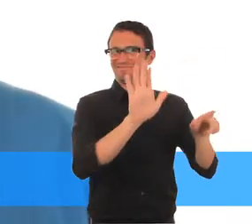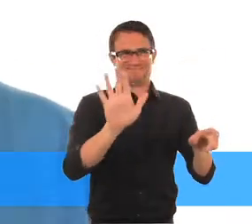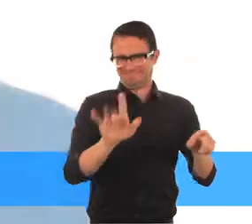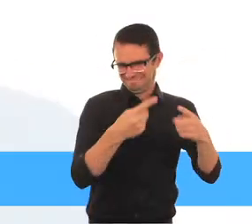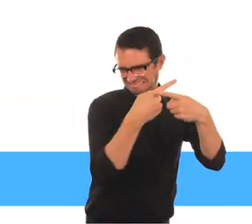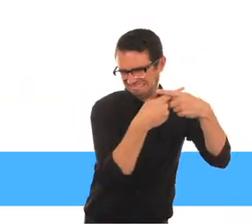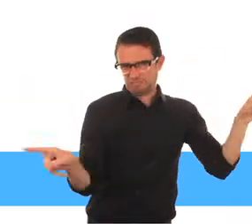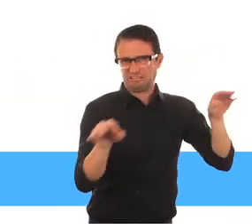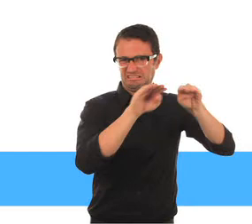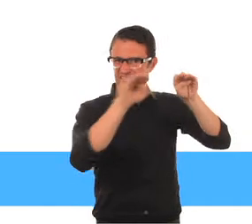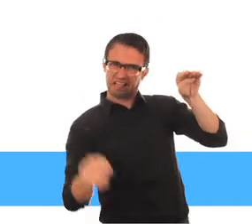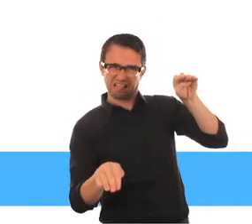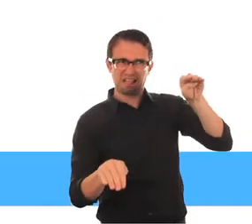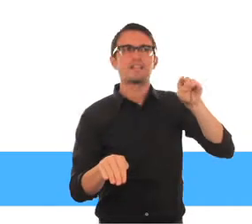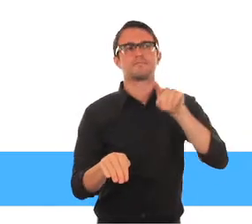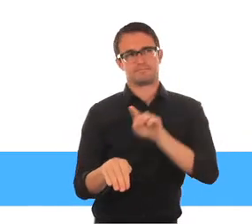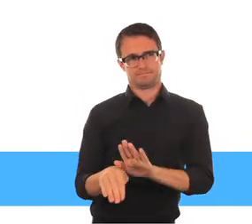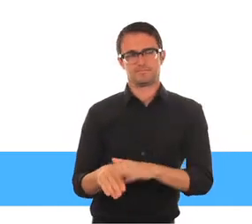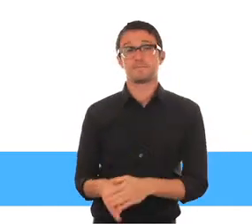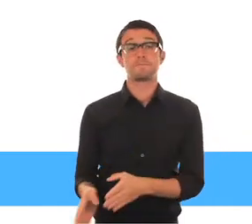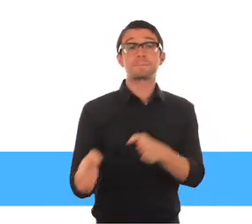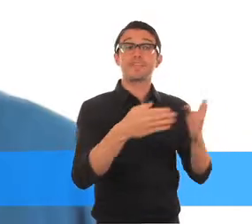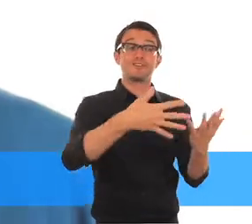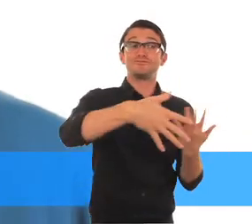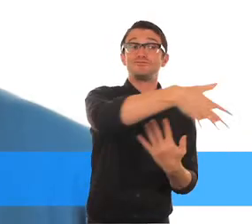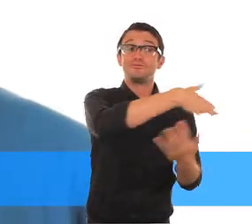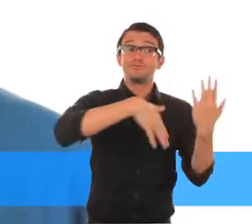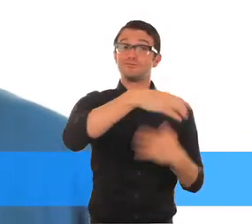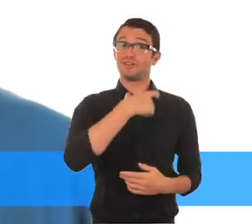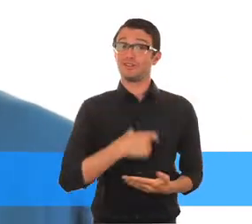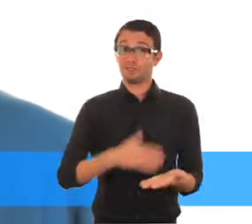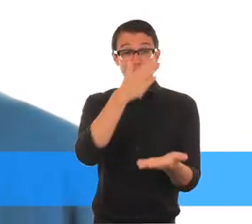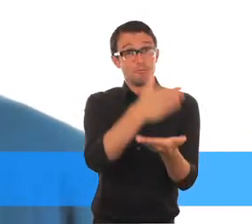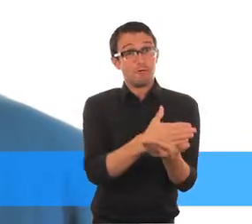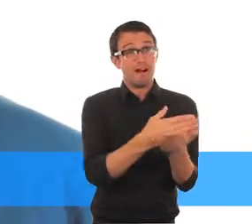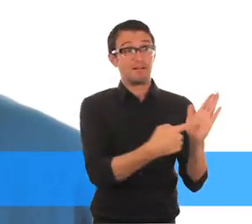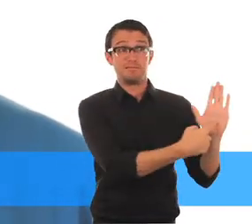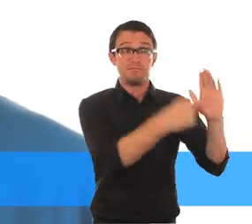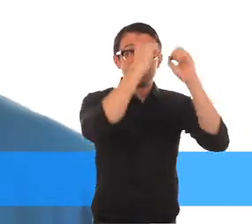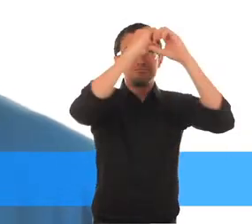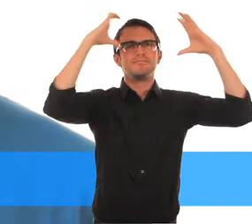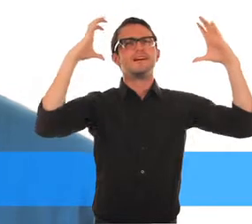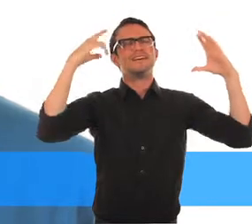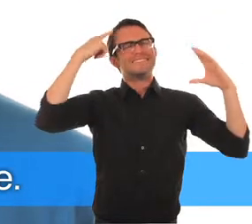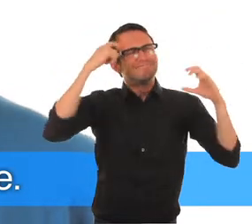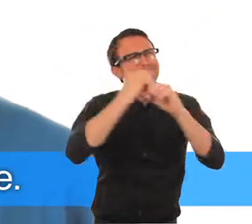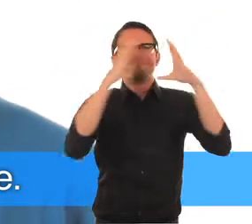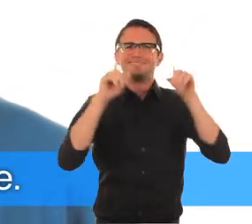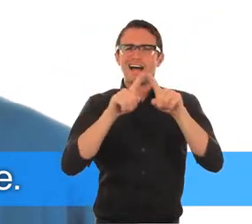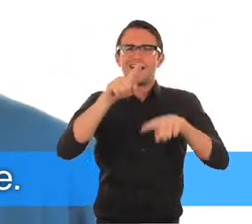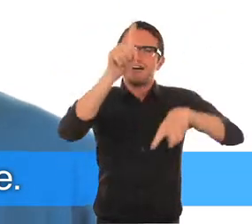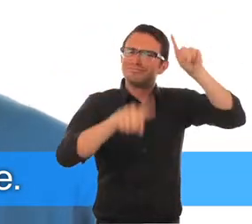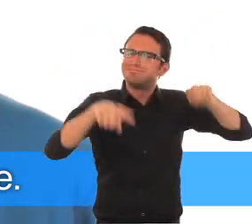d'anormal. Dessin de médecin saluant un patient en fauteuil roulant. Les modèles sociaux et de respect des droits de l'homme considèrent que le handicap fait partie